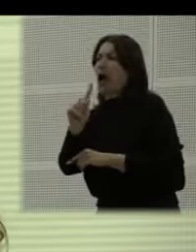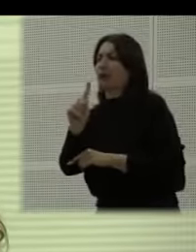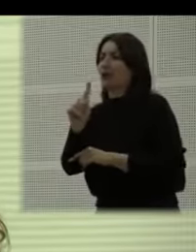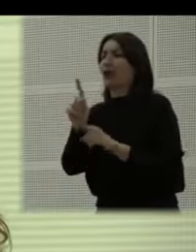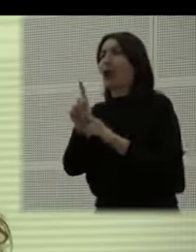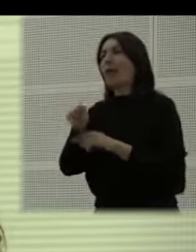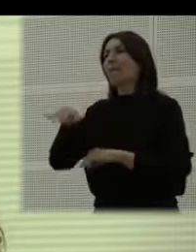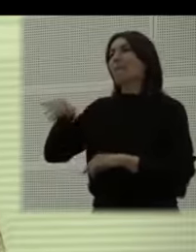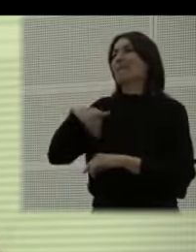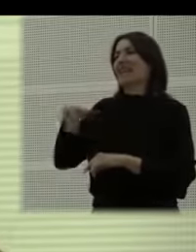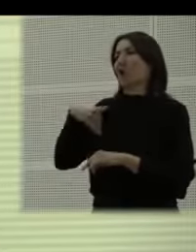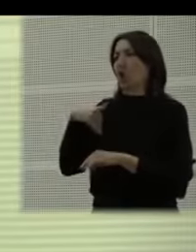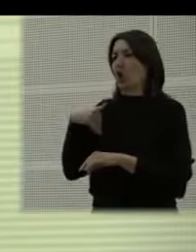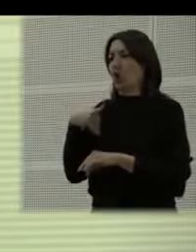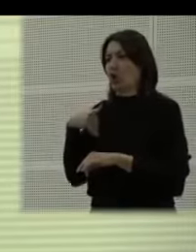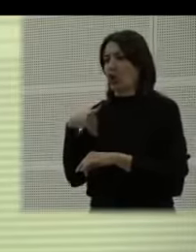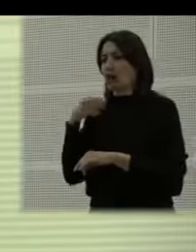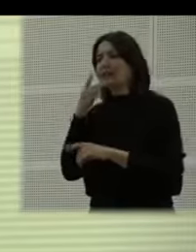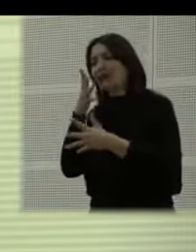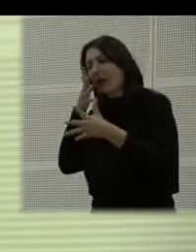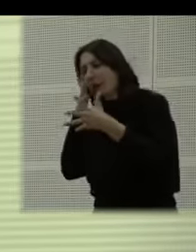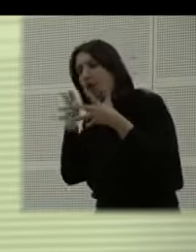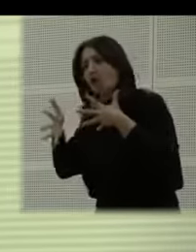più la profondità.